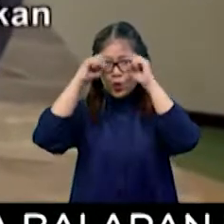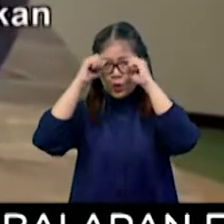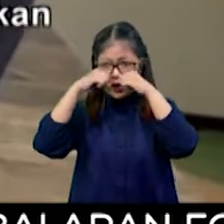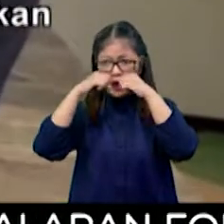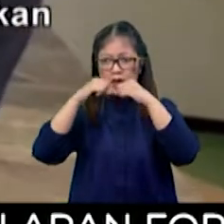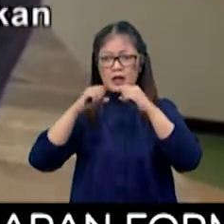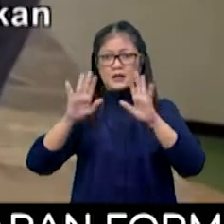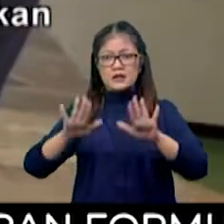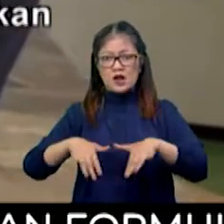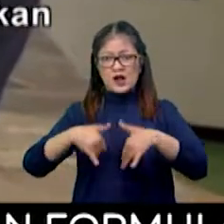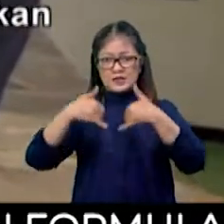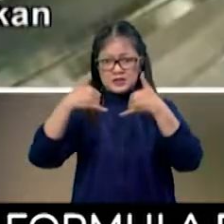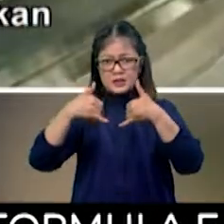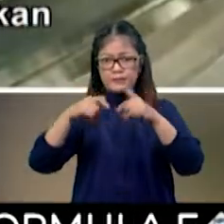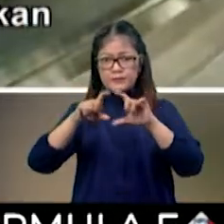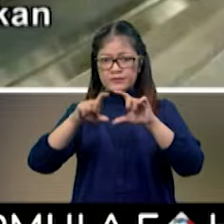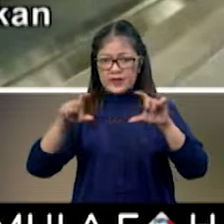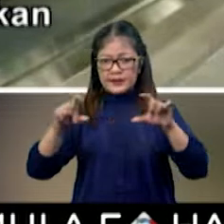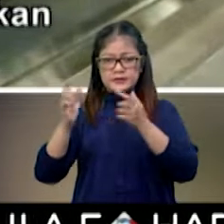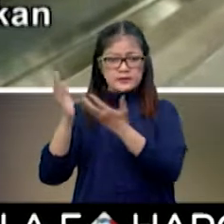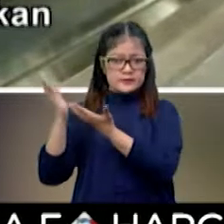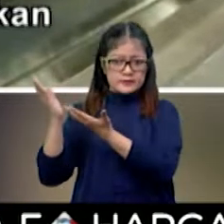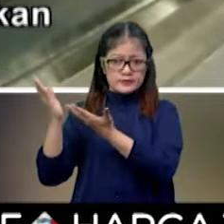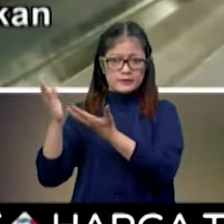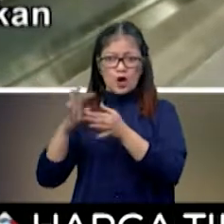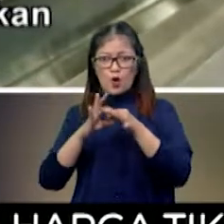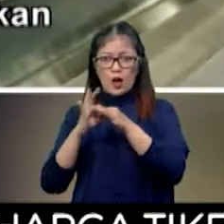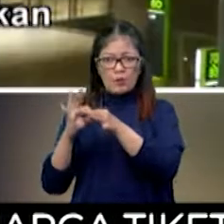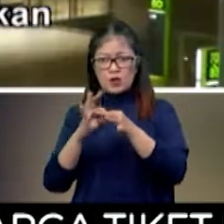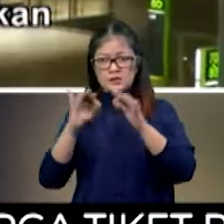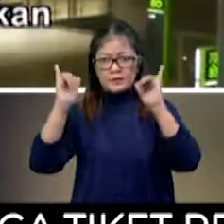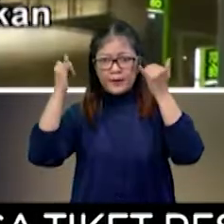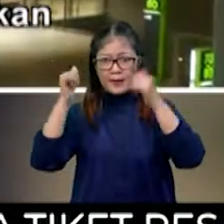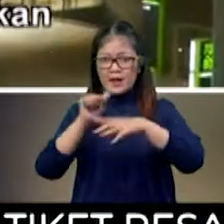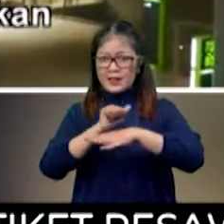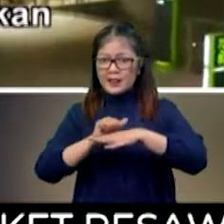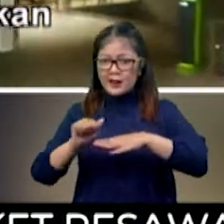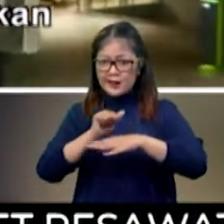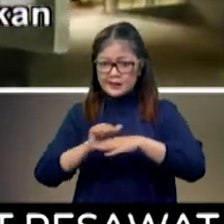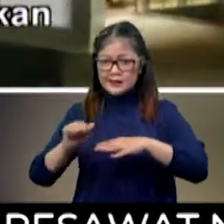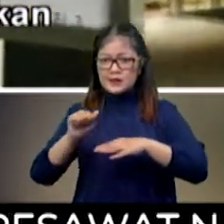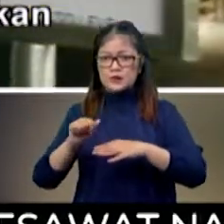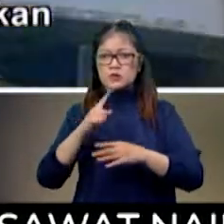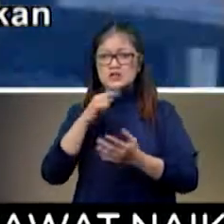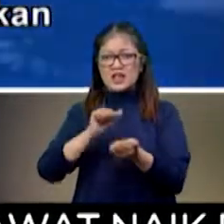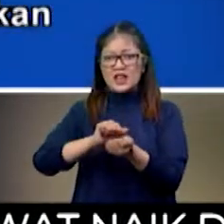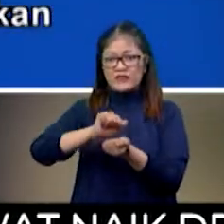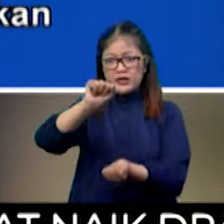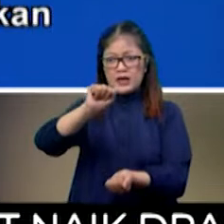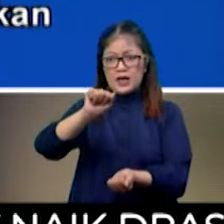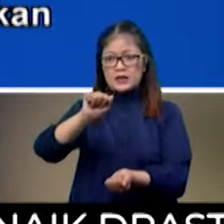Collaborating in gaming, also in training, skill set, certifications, and